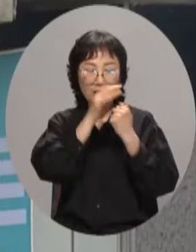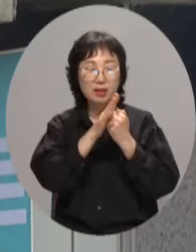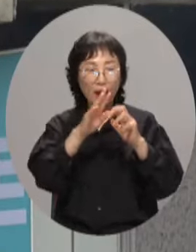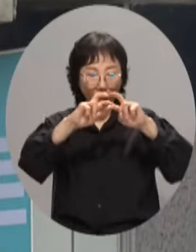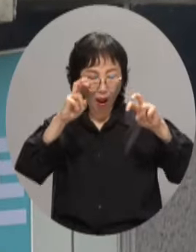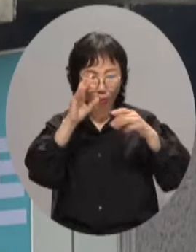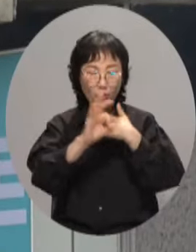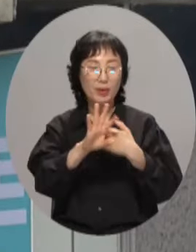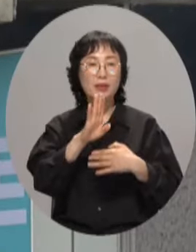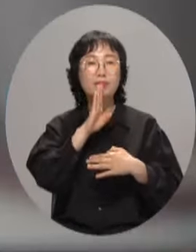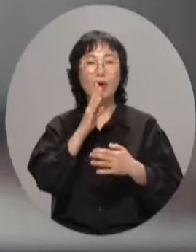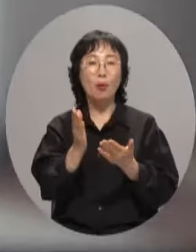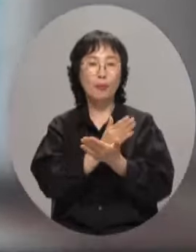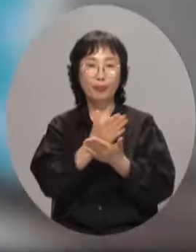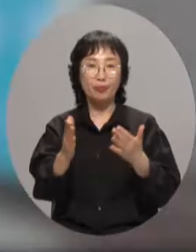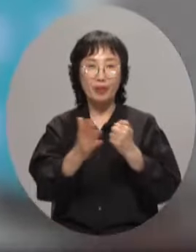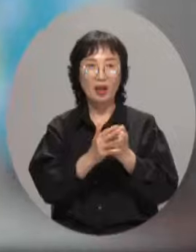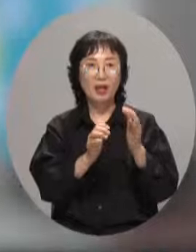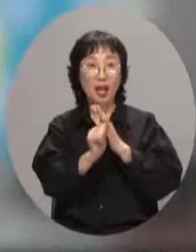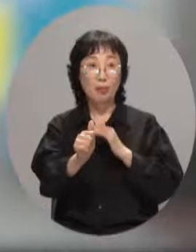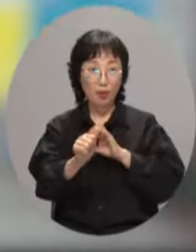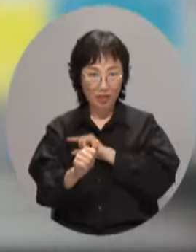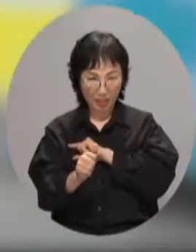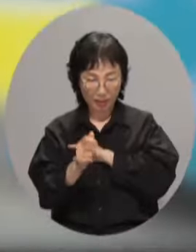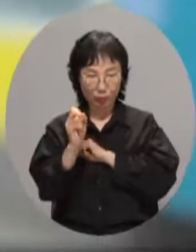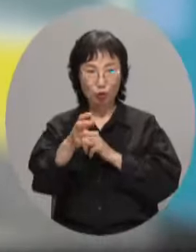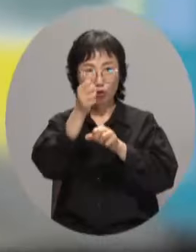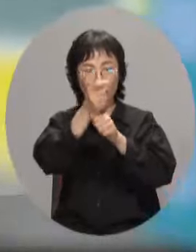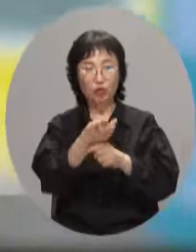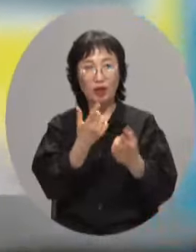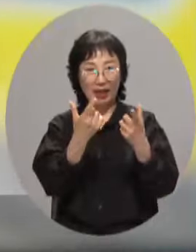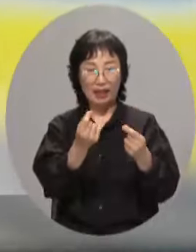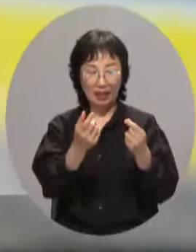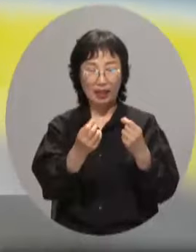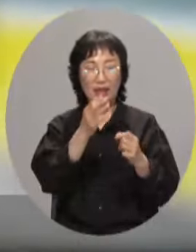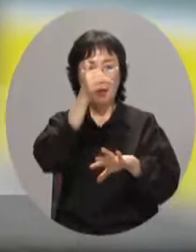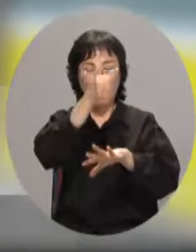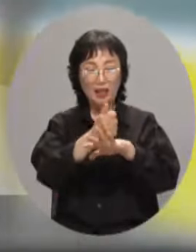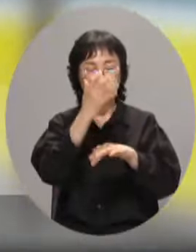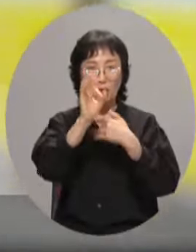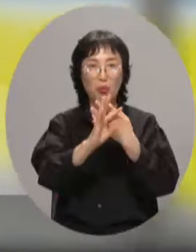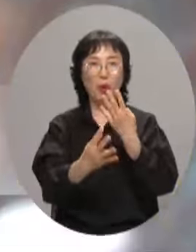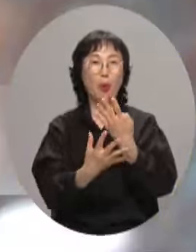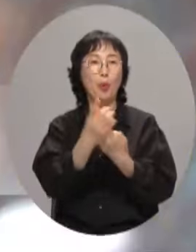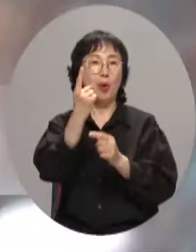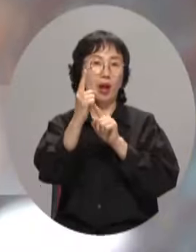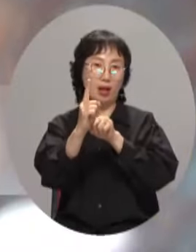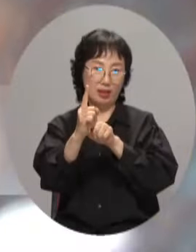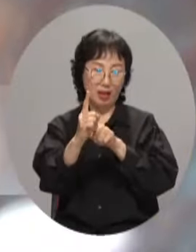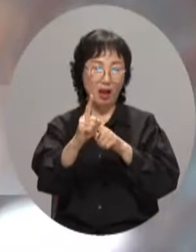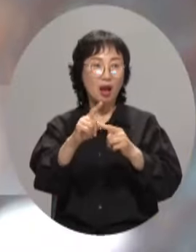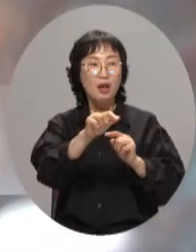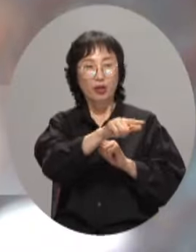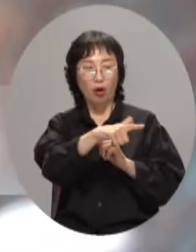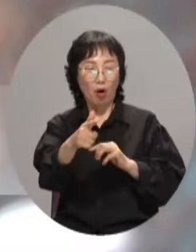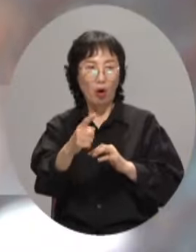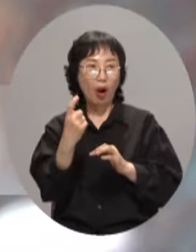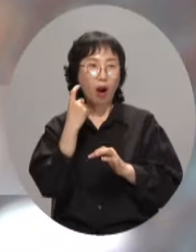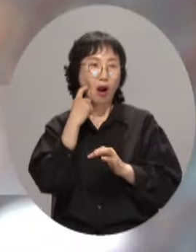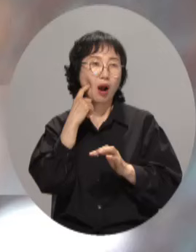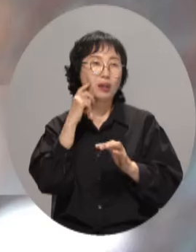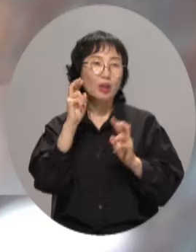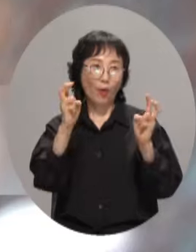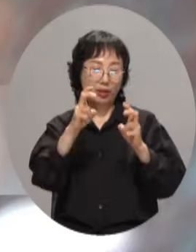없습니다. 대표 이름과 주소 등이 같아 사실상 한 업체가 여러 유령 회사를 설립해 계약을 독식한